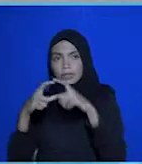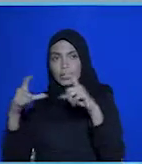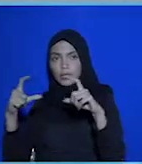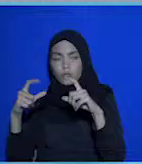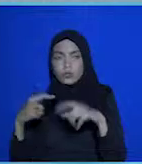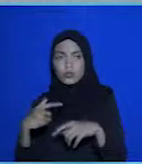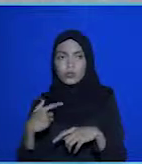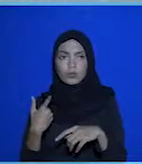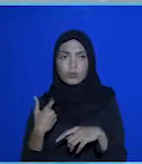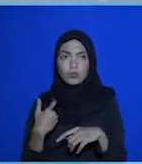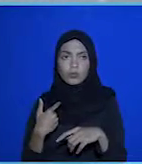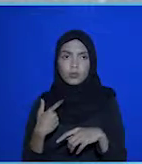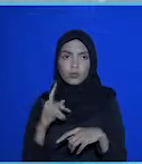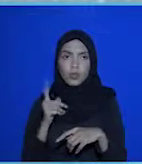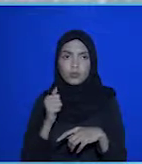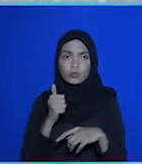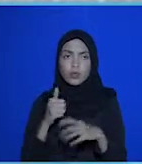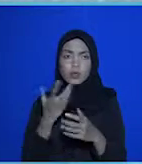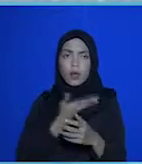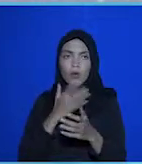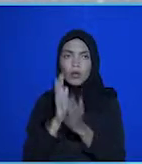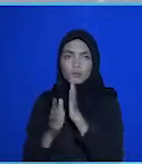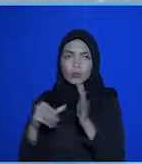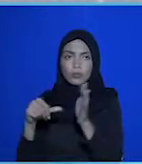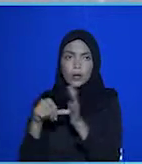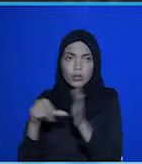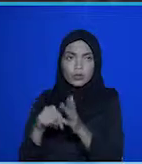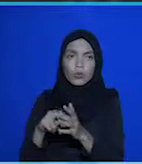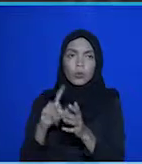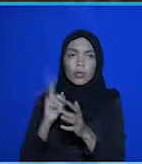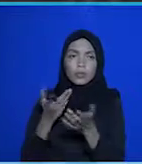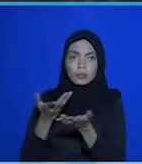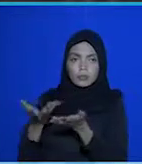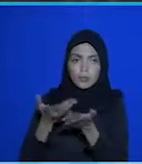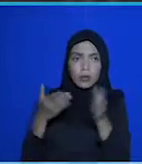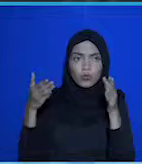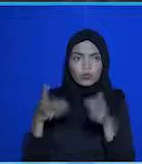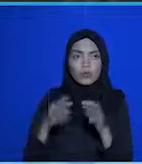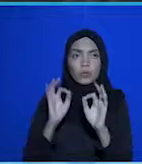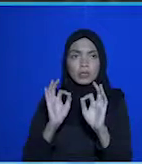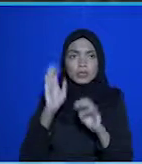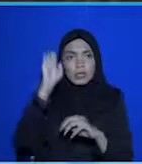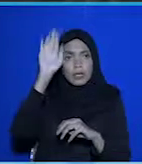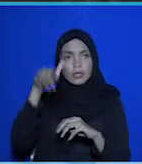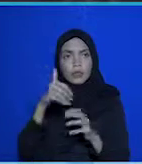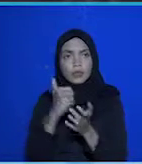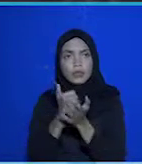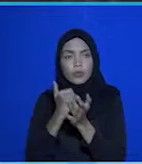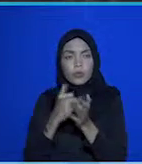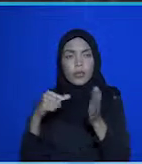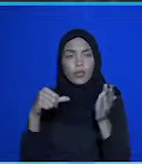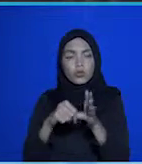nanti teman-teman dari Himbara juga bisa membantu dan memberikan perlakuan khusus sehingga pada saatnya nanti betul-betul bantuan itu